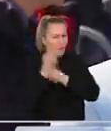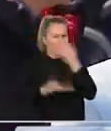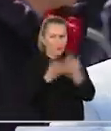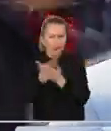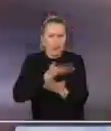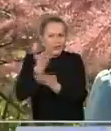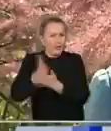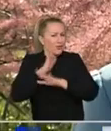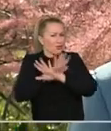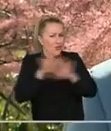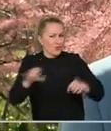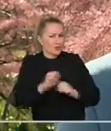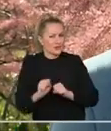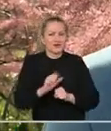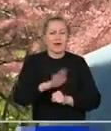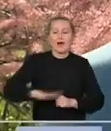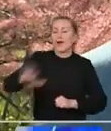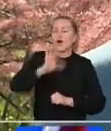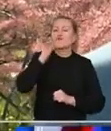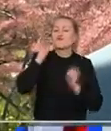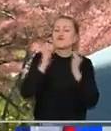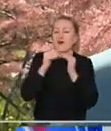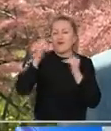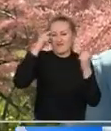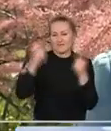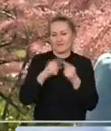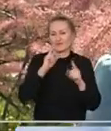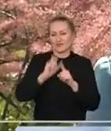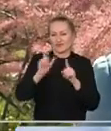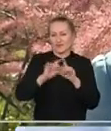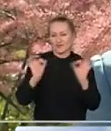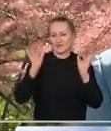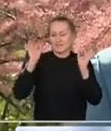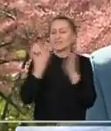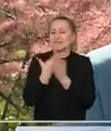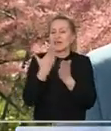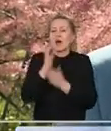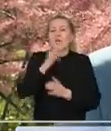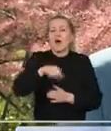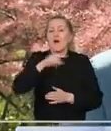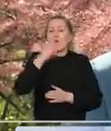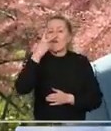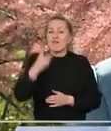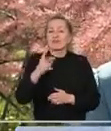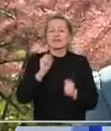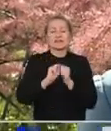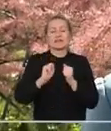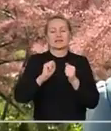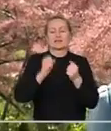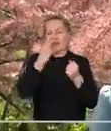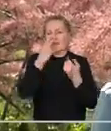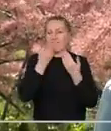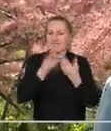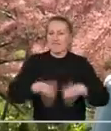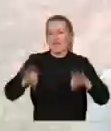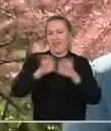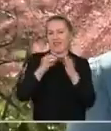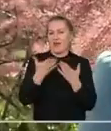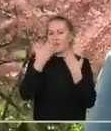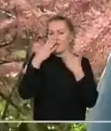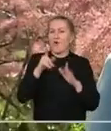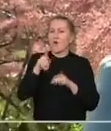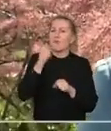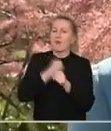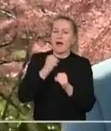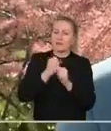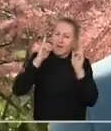jest mnóstwo. UL jest właściwym określeniem ze względu też na to, że wieńczy pewną pracowitość. To jest